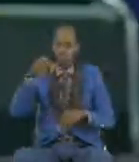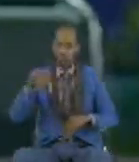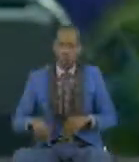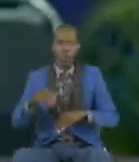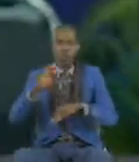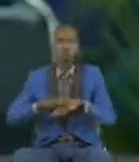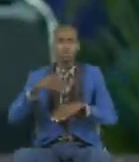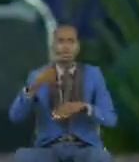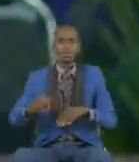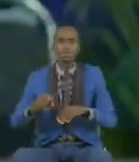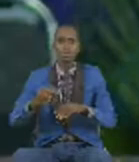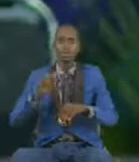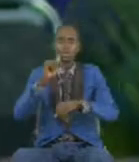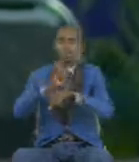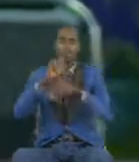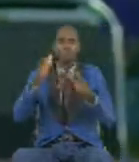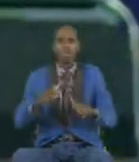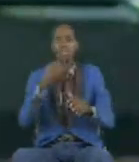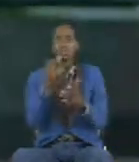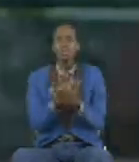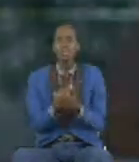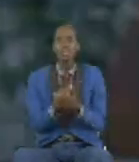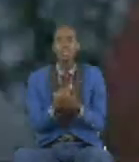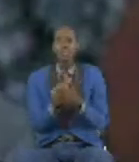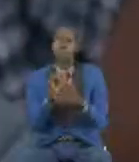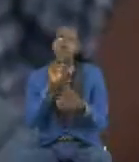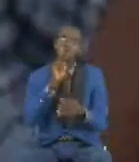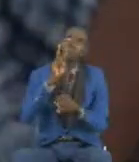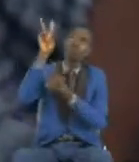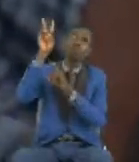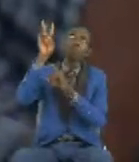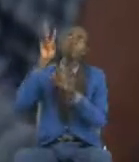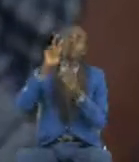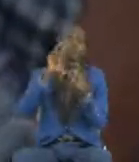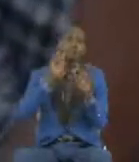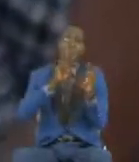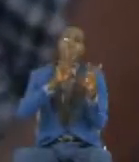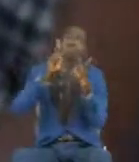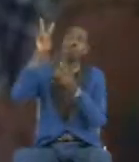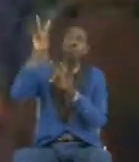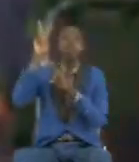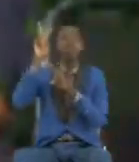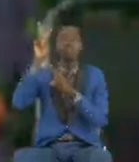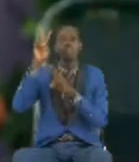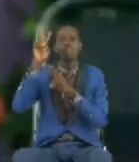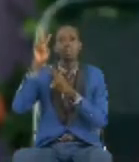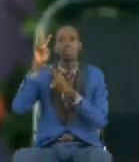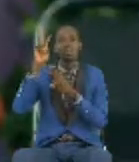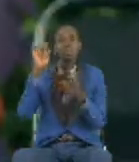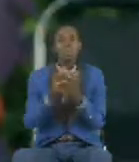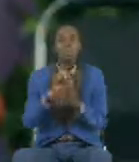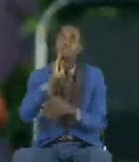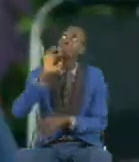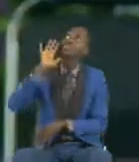rocher. Il dit, lève les yeux. Lève les yeux. Lève les yeux. C'est ta